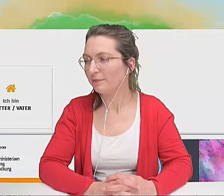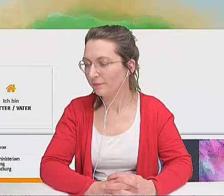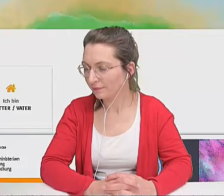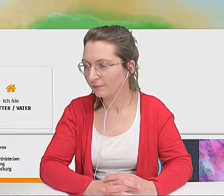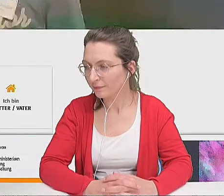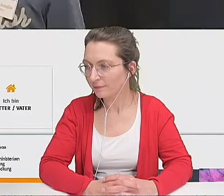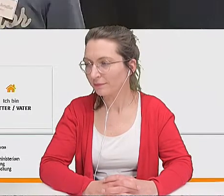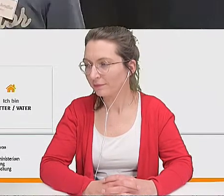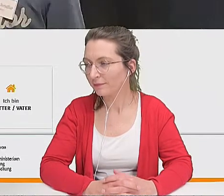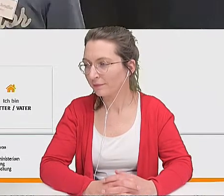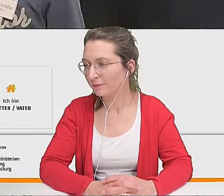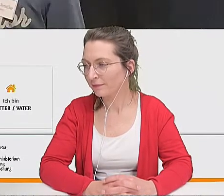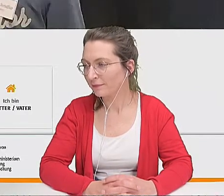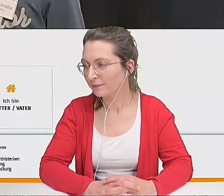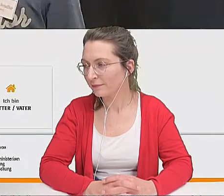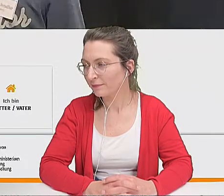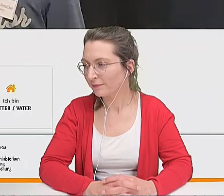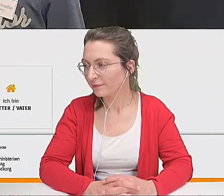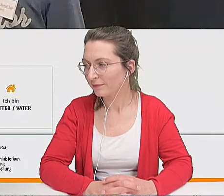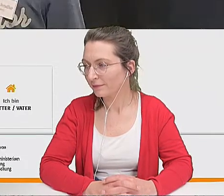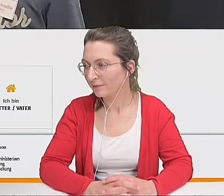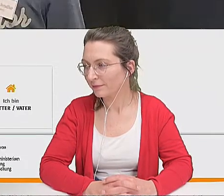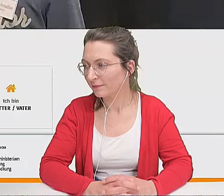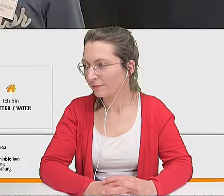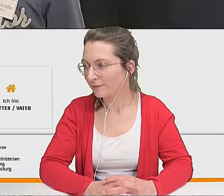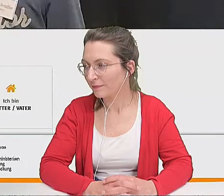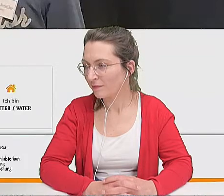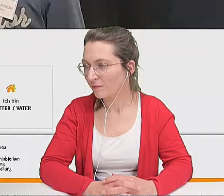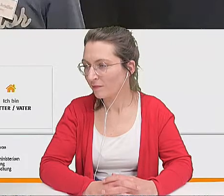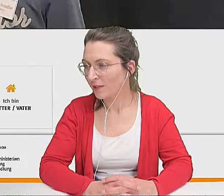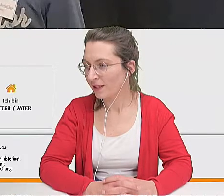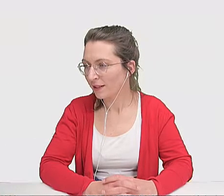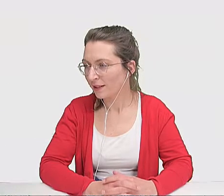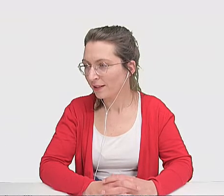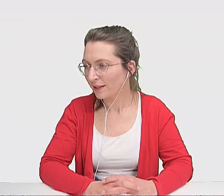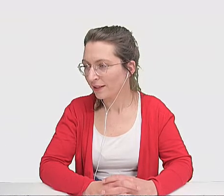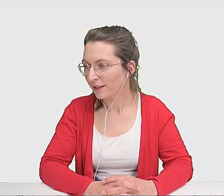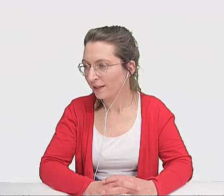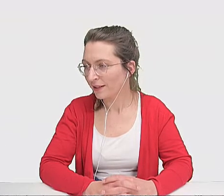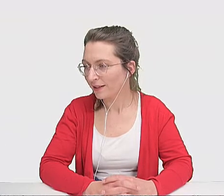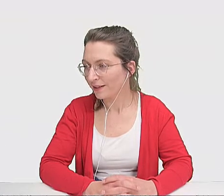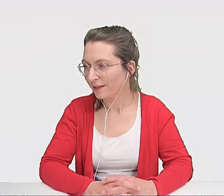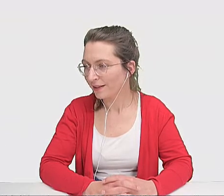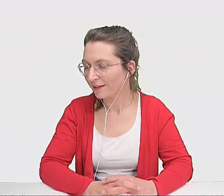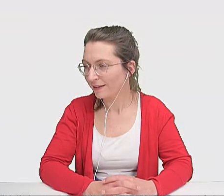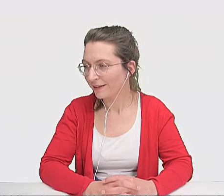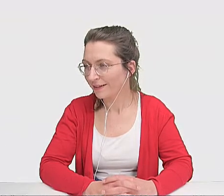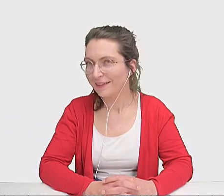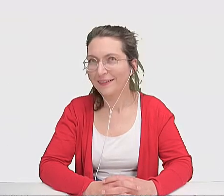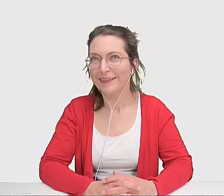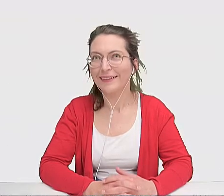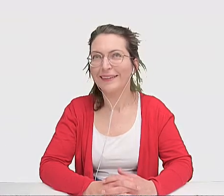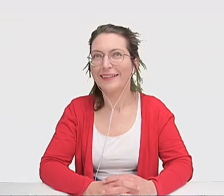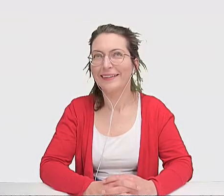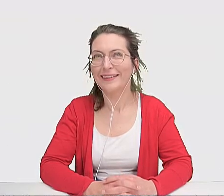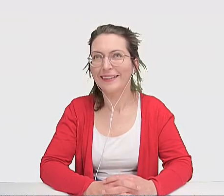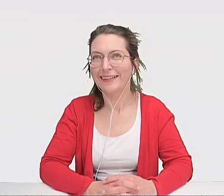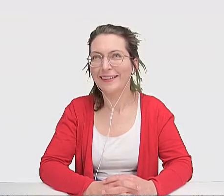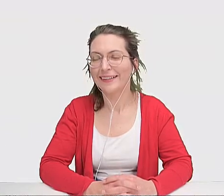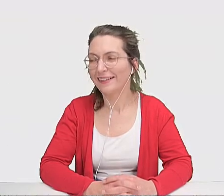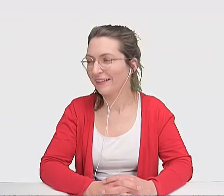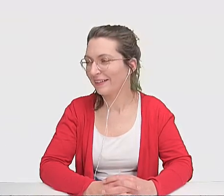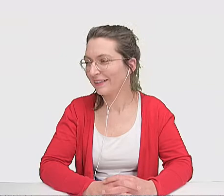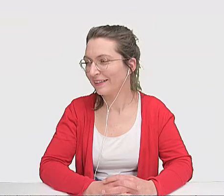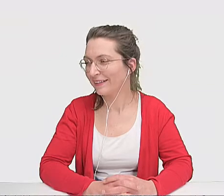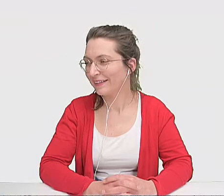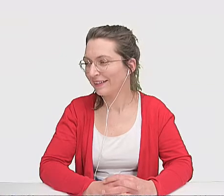unsere Website, auf der man eben zu allen Dingen was erfährt, was wir so machen. Aber ich wollte direkt einsteigen eben mit dieser kleinen Aufgabe. Die ist jetzt vielleicht